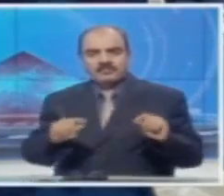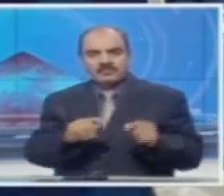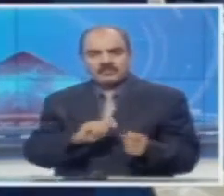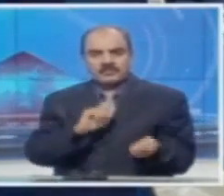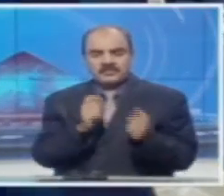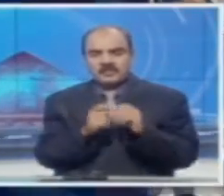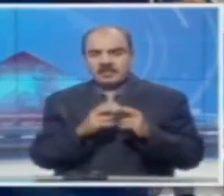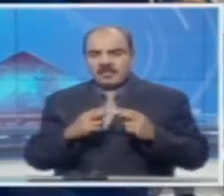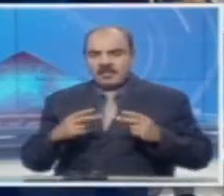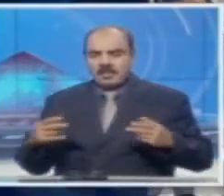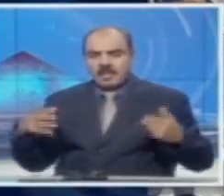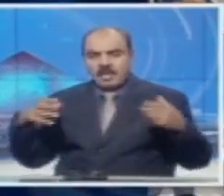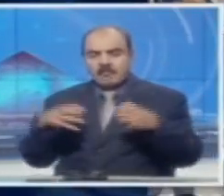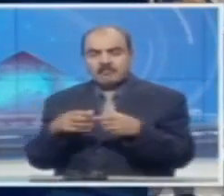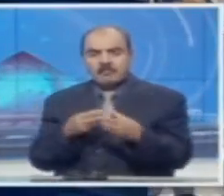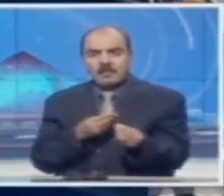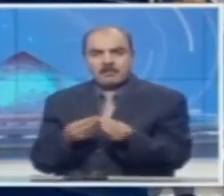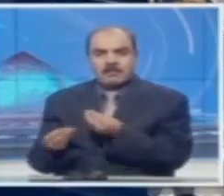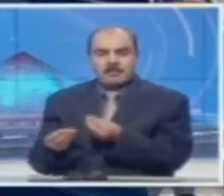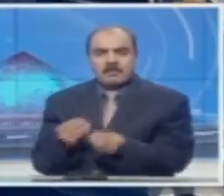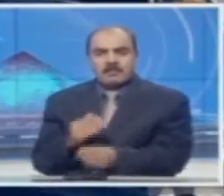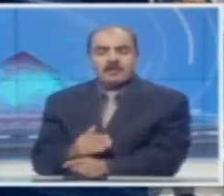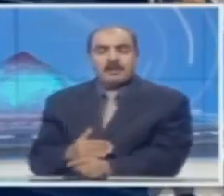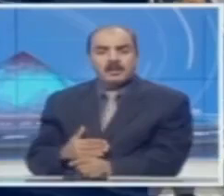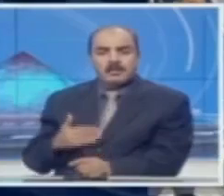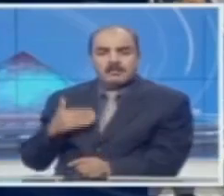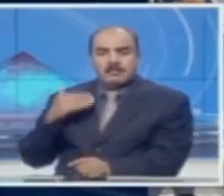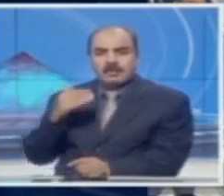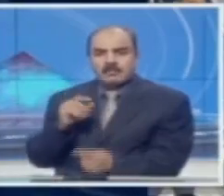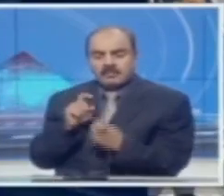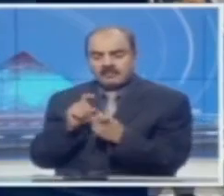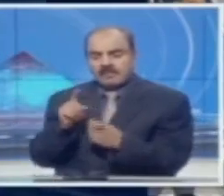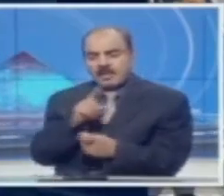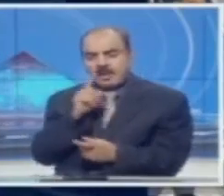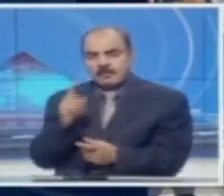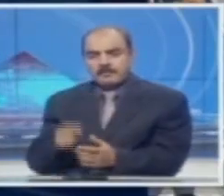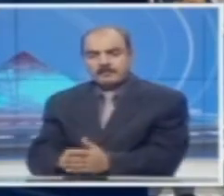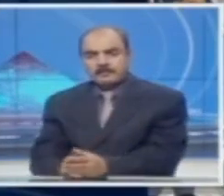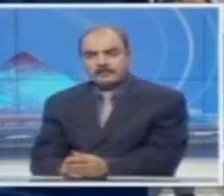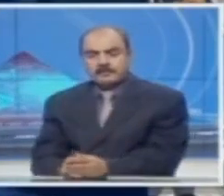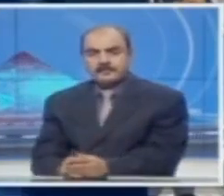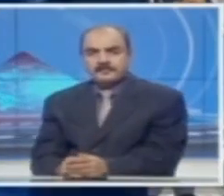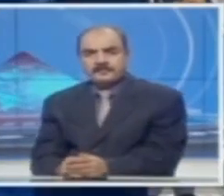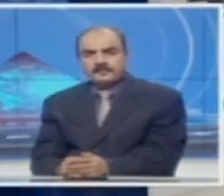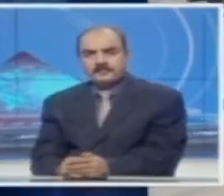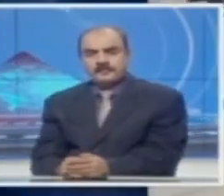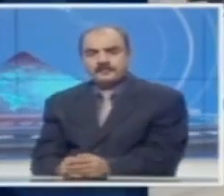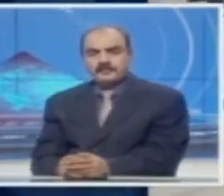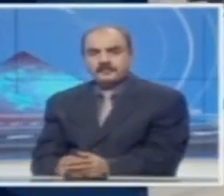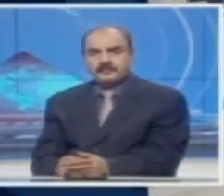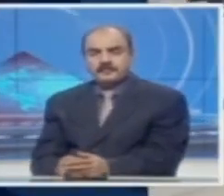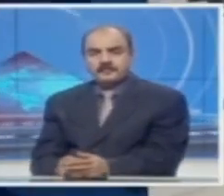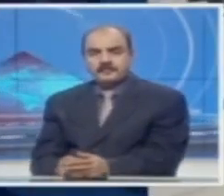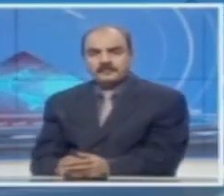التغيرات المناخية وغيرها من التحديات الاقتصادية التي تواجه العالم.